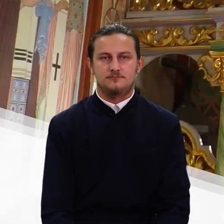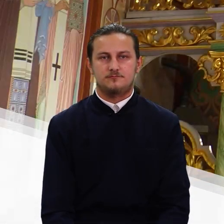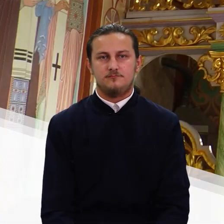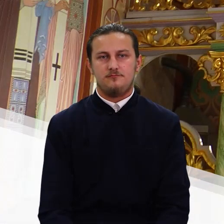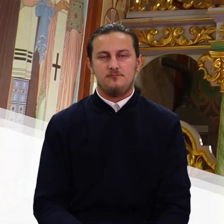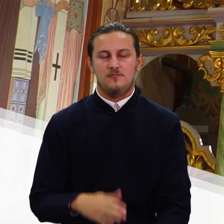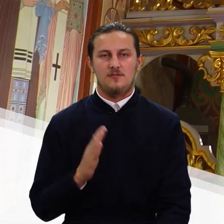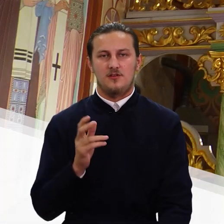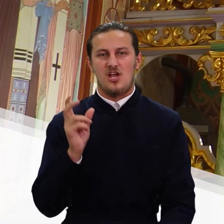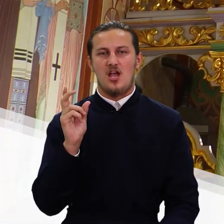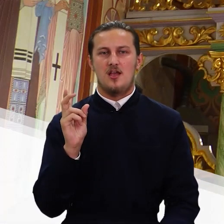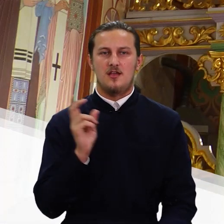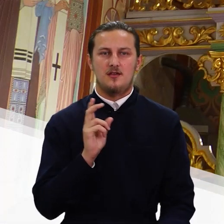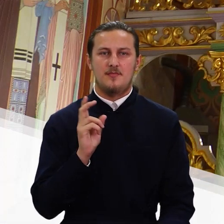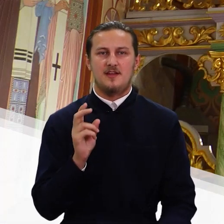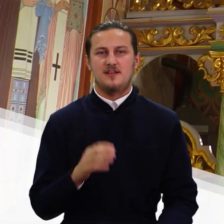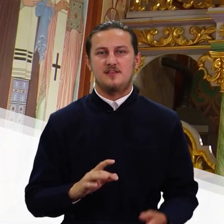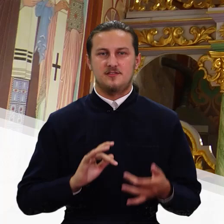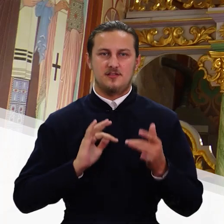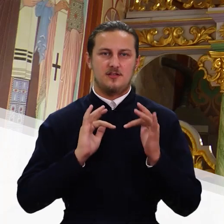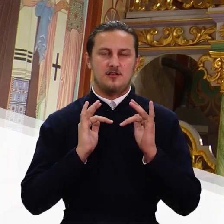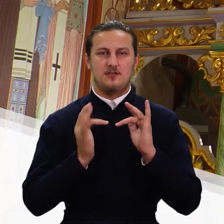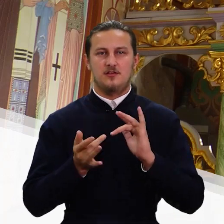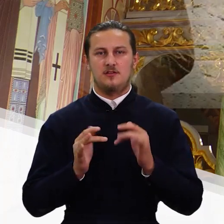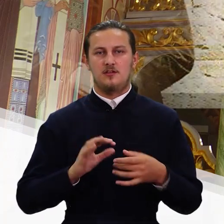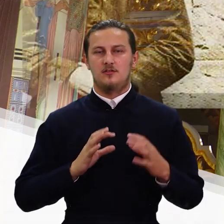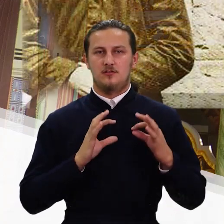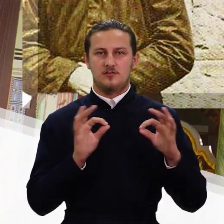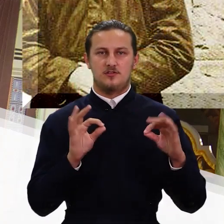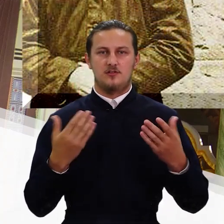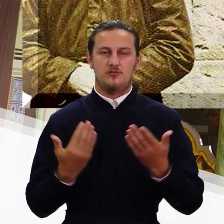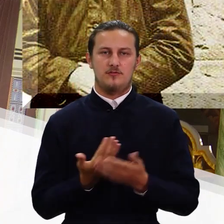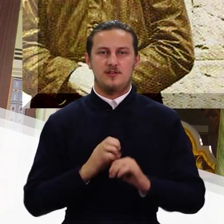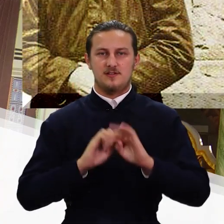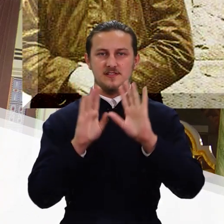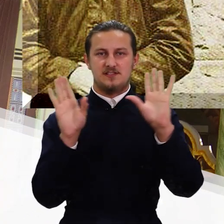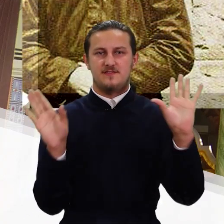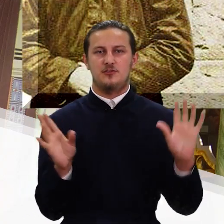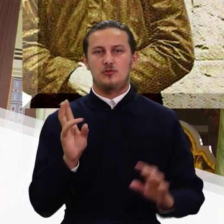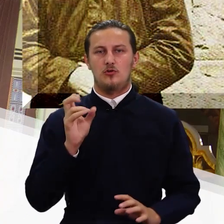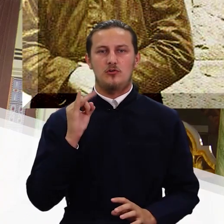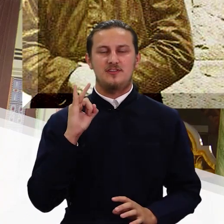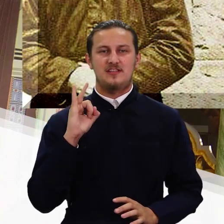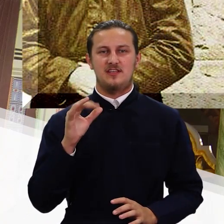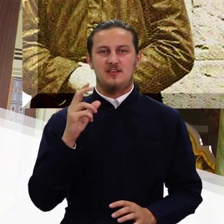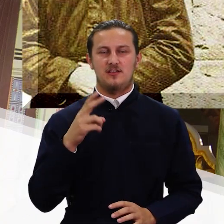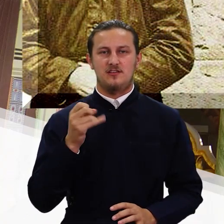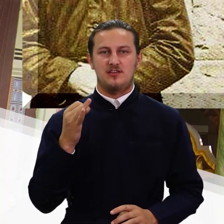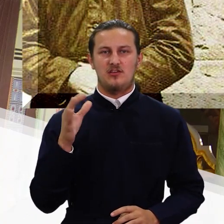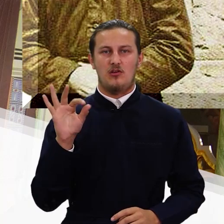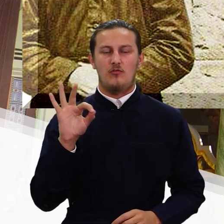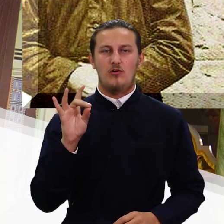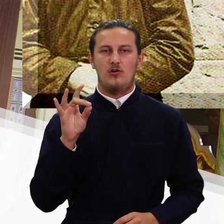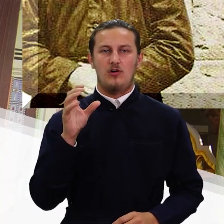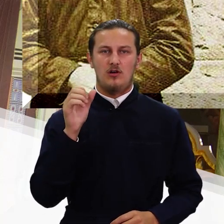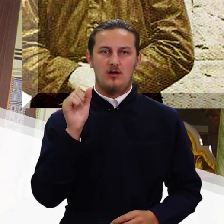У березні медійний простір збентежила новина про явлення святого преподобного Нікіфора Прокаженого болгарському православному